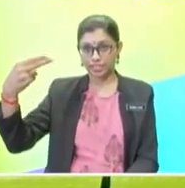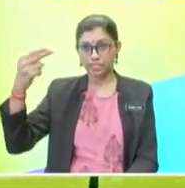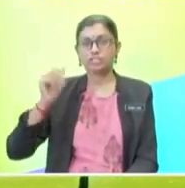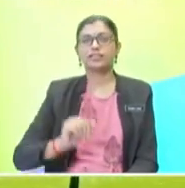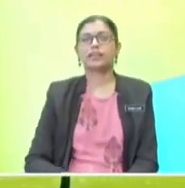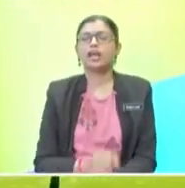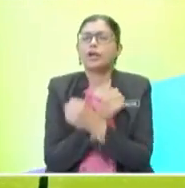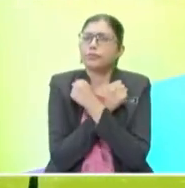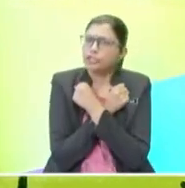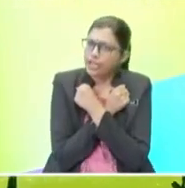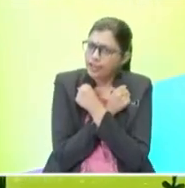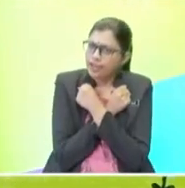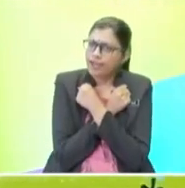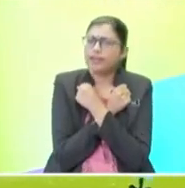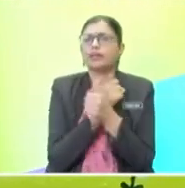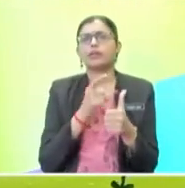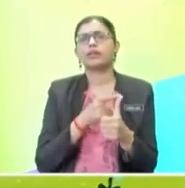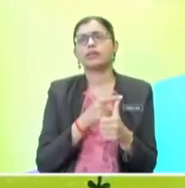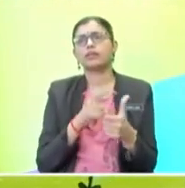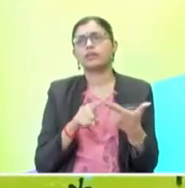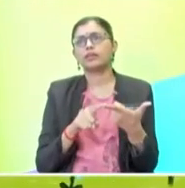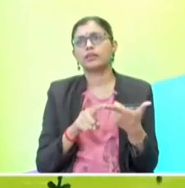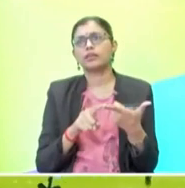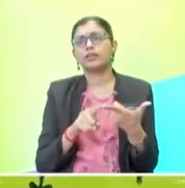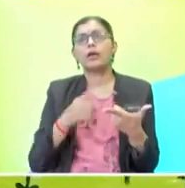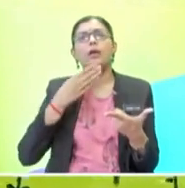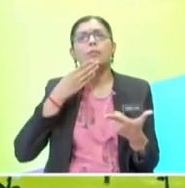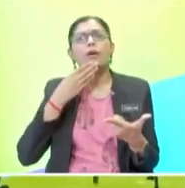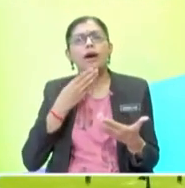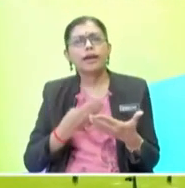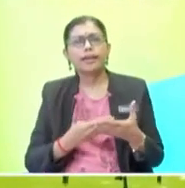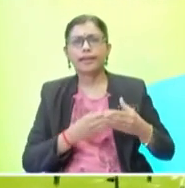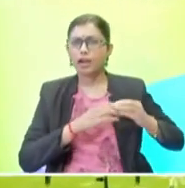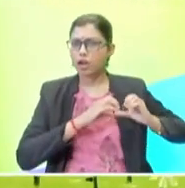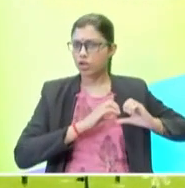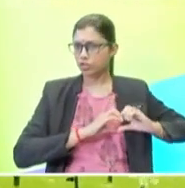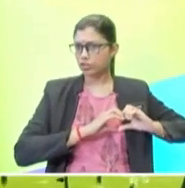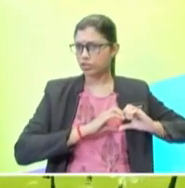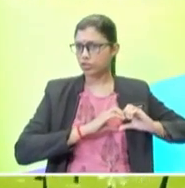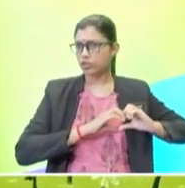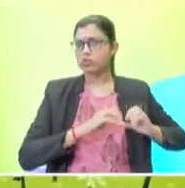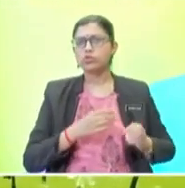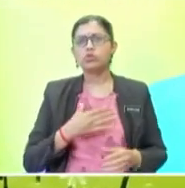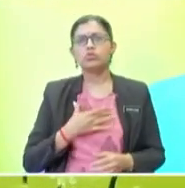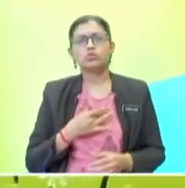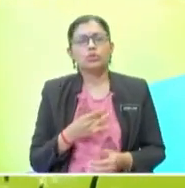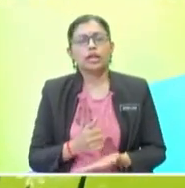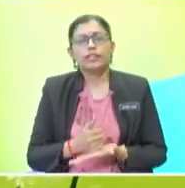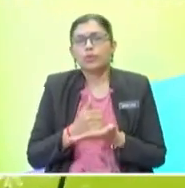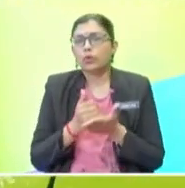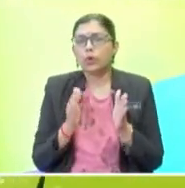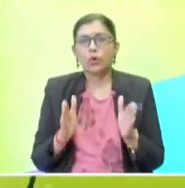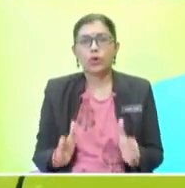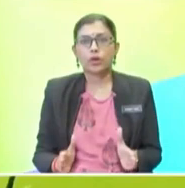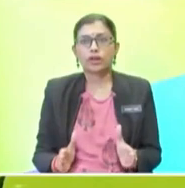yang penyayang. Beliau seorang yang baik hati dan suka membantu orang. Ayah saya